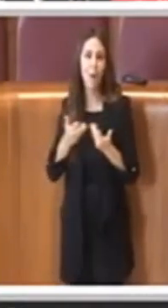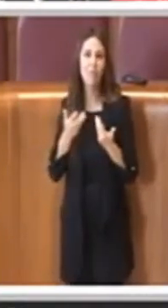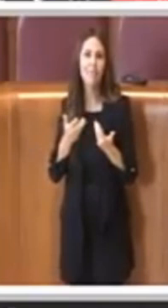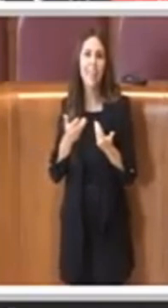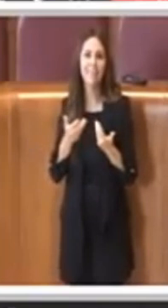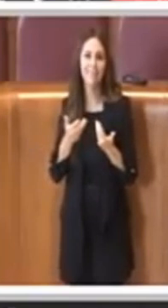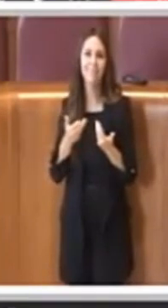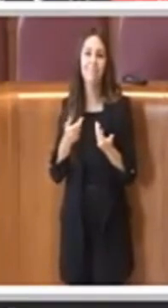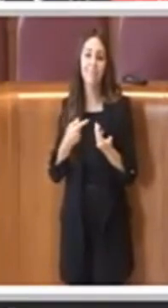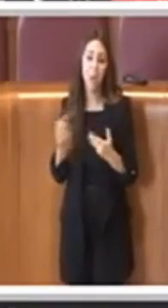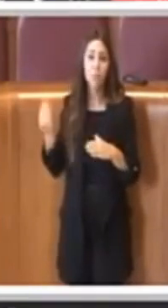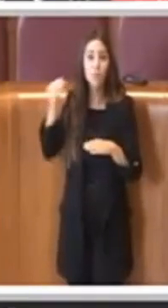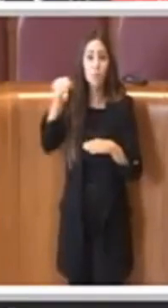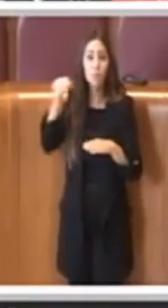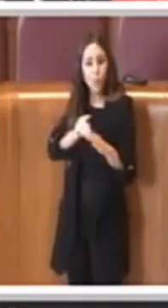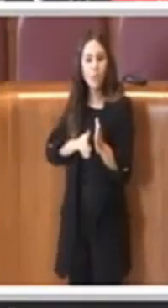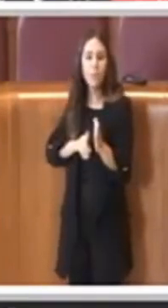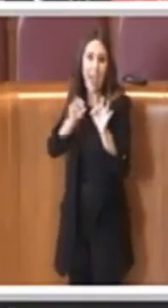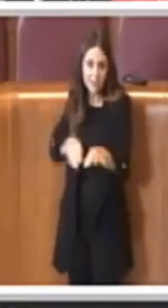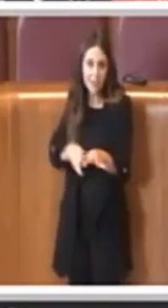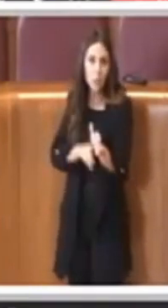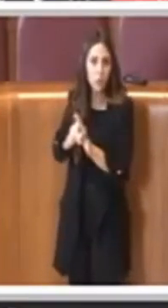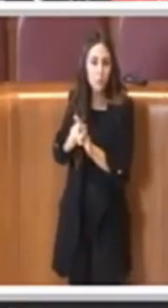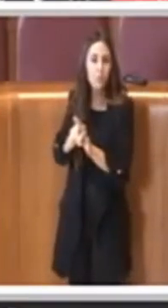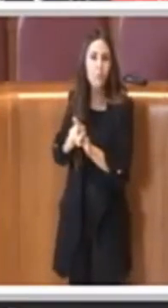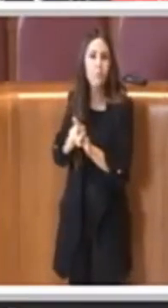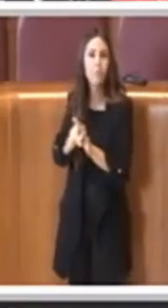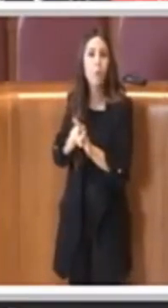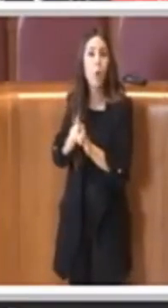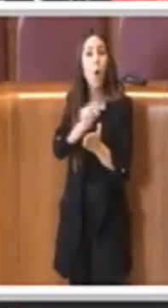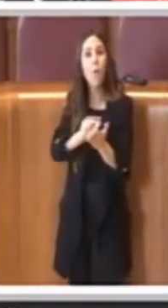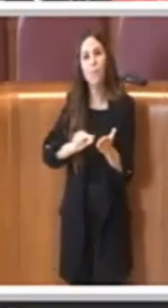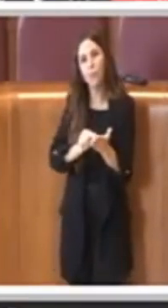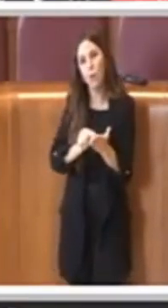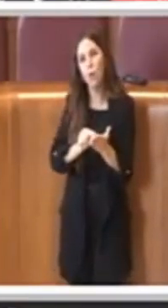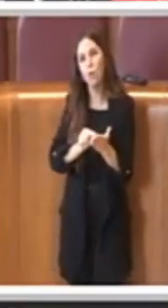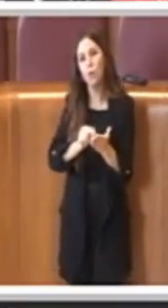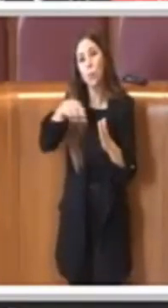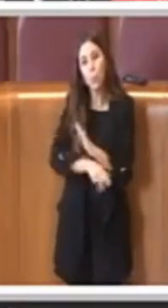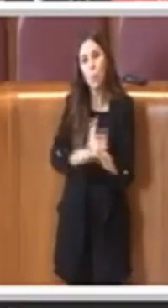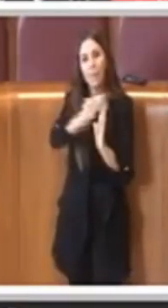di aver raggiunto questo risultato. Il voto sul subemendamento sarà favorevole.